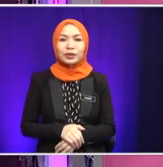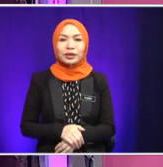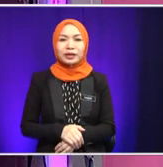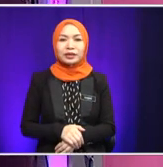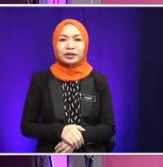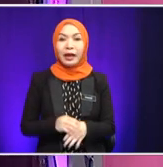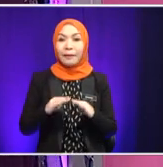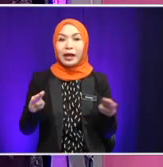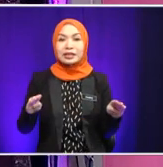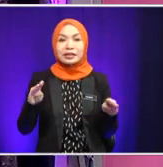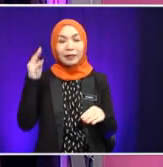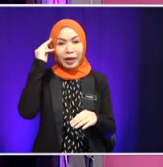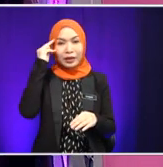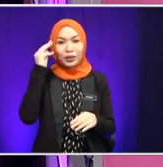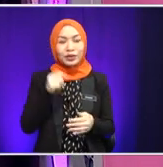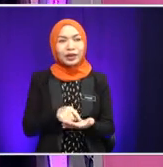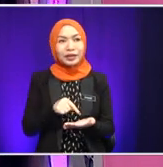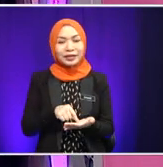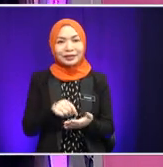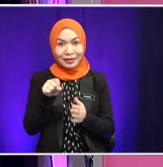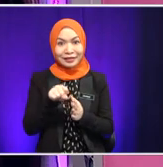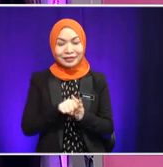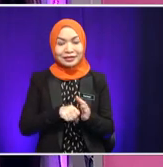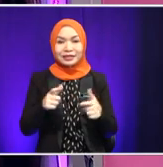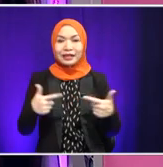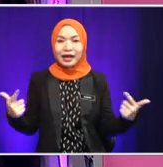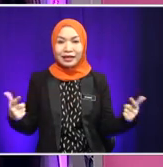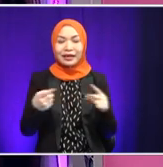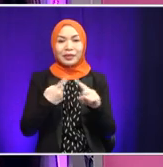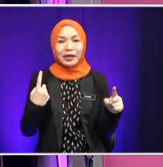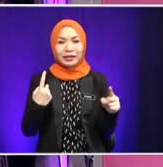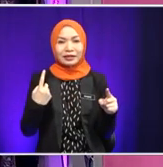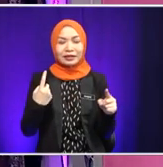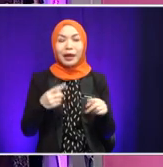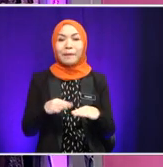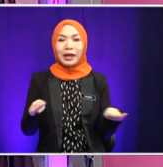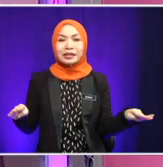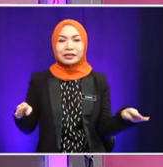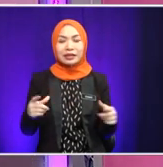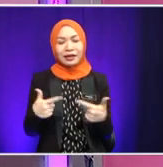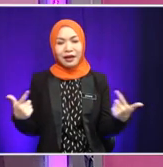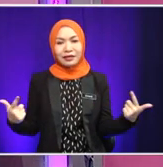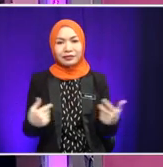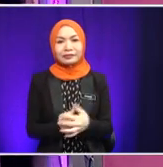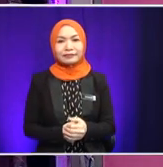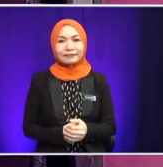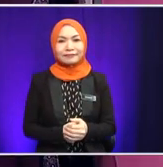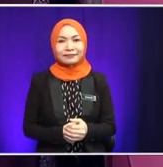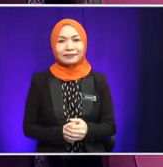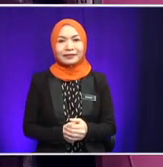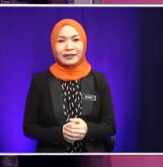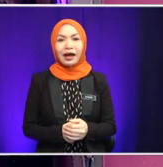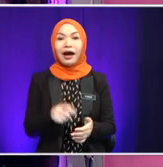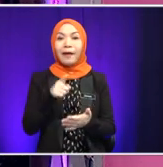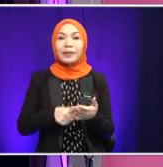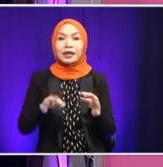bahasa-bahasa yang lain ya oke dan seterusnya kita akan tengok ah Bagaimana apakah keperluan kepentingan amalan hidup